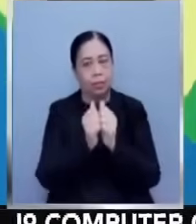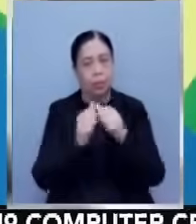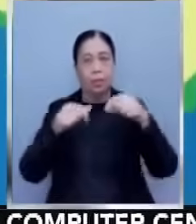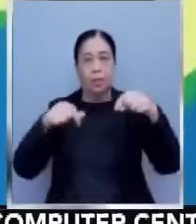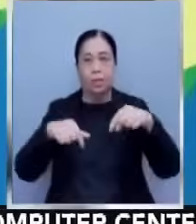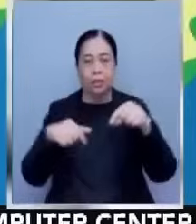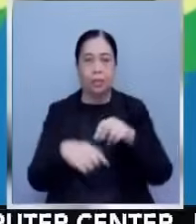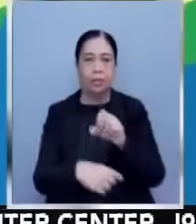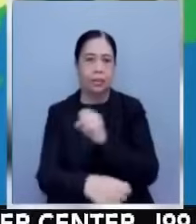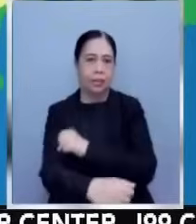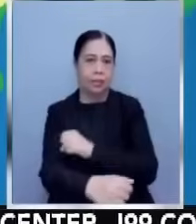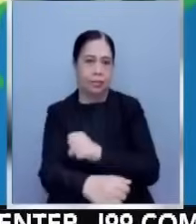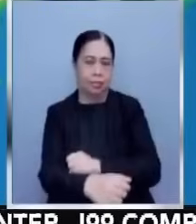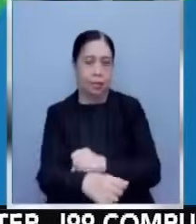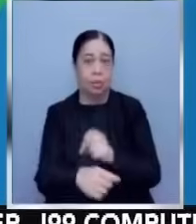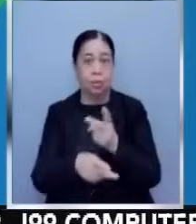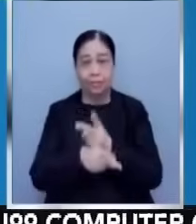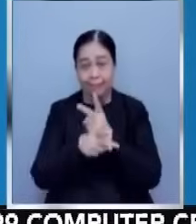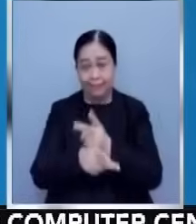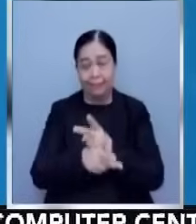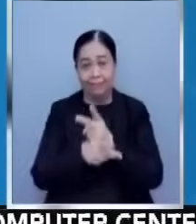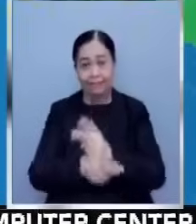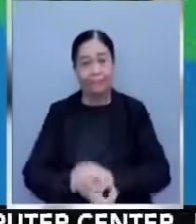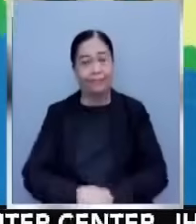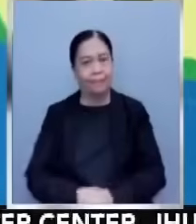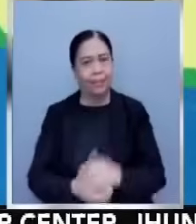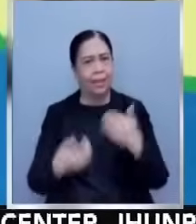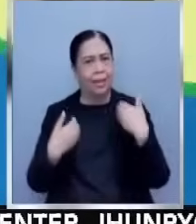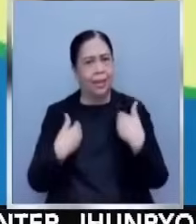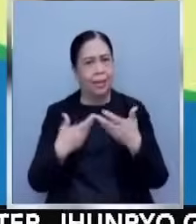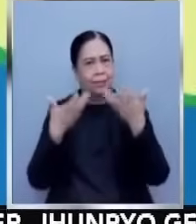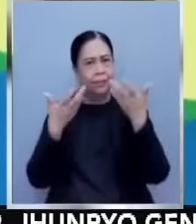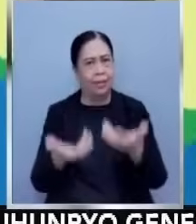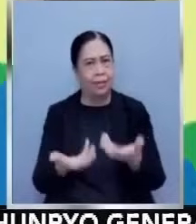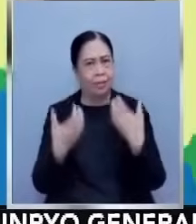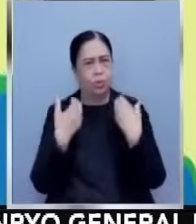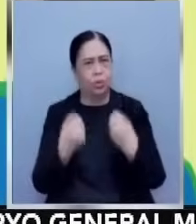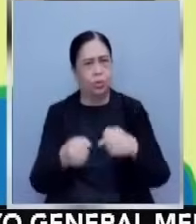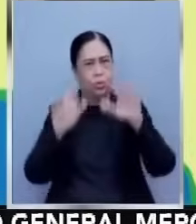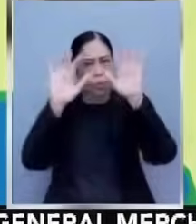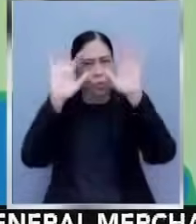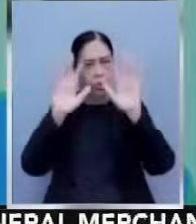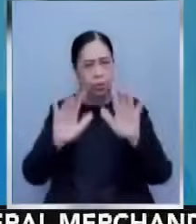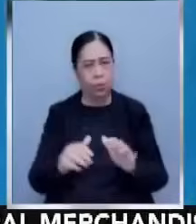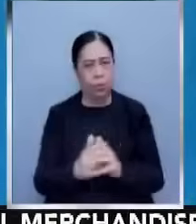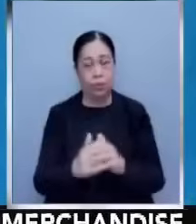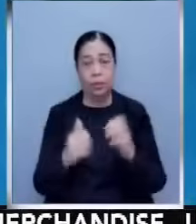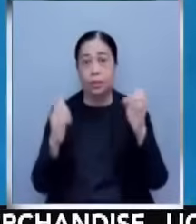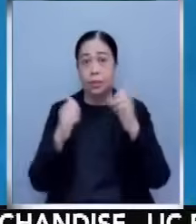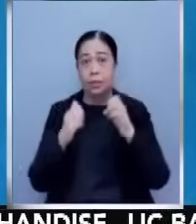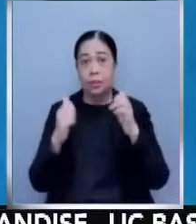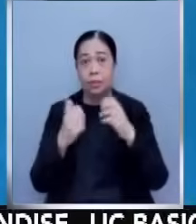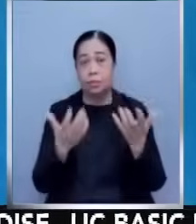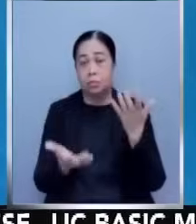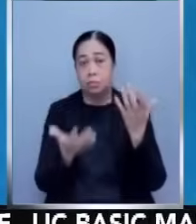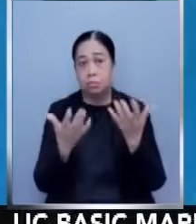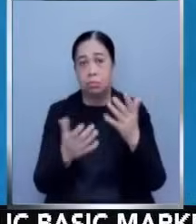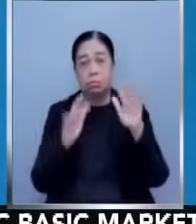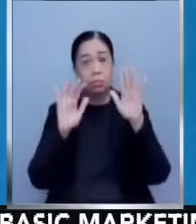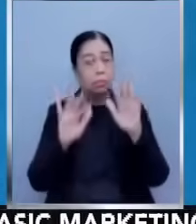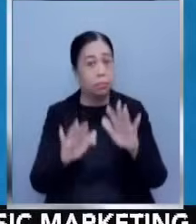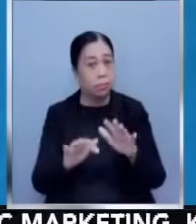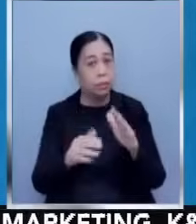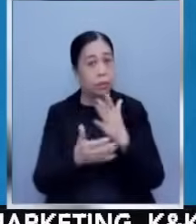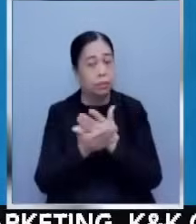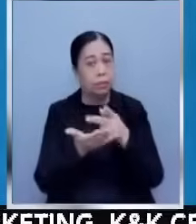Samar provinces. Kaya doble ingat mga kapuso, merong heavy to intense rains. Inaasahan naman natin posibleng ulanin ang ilang